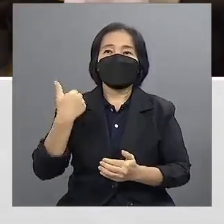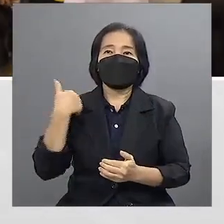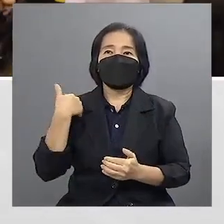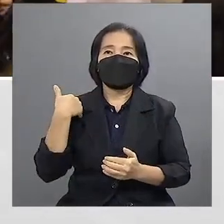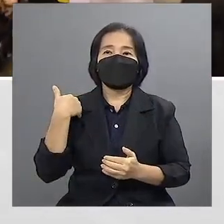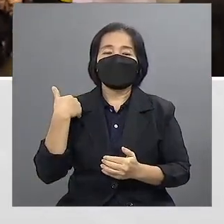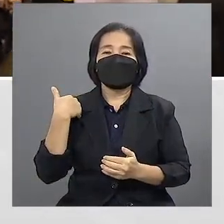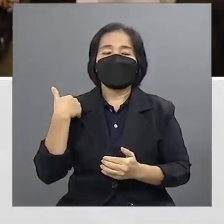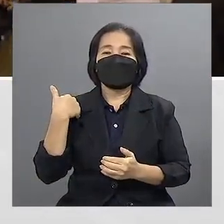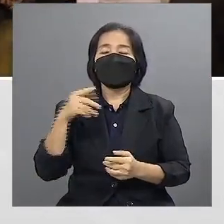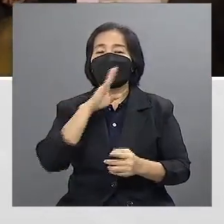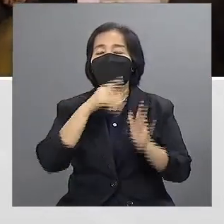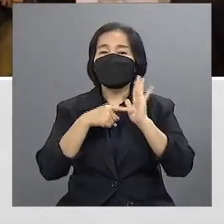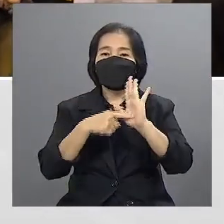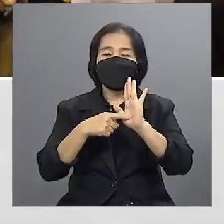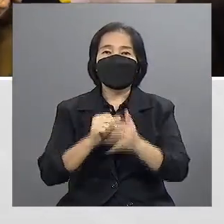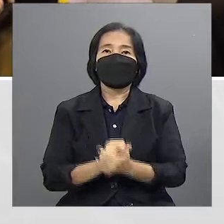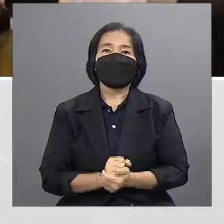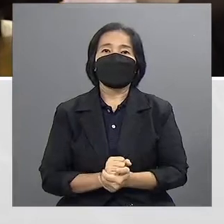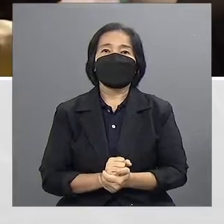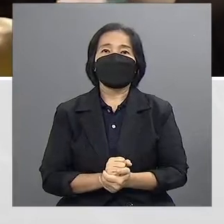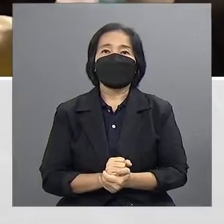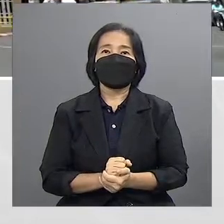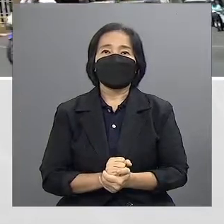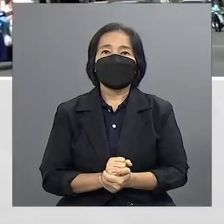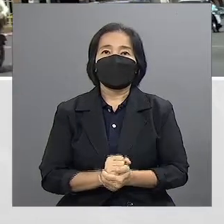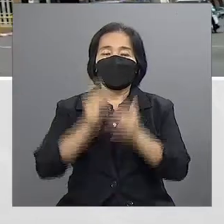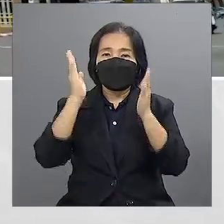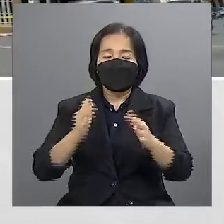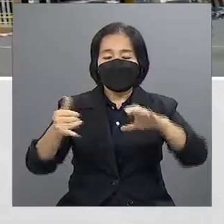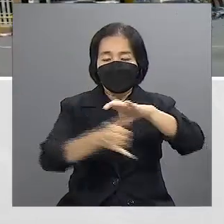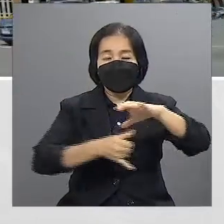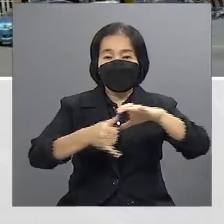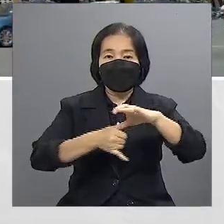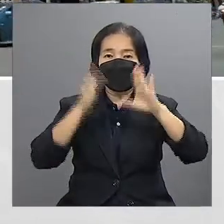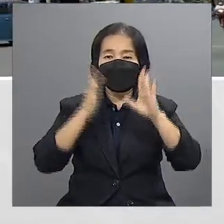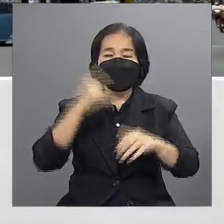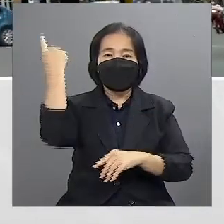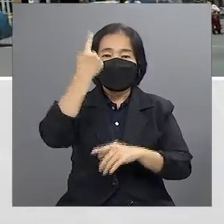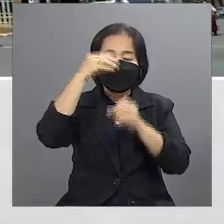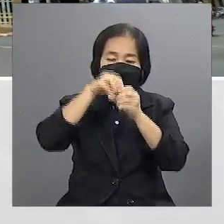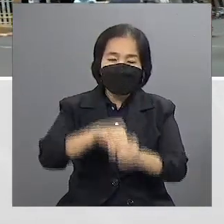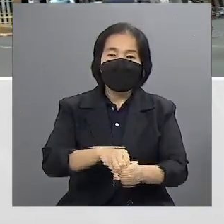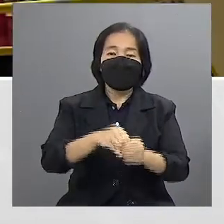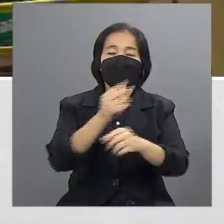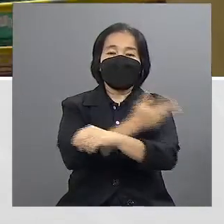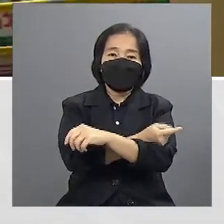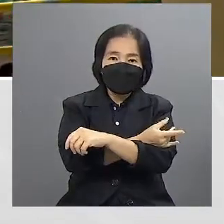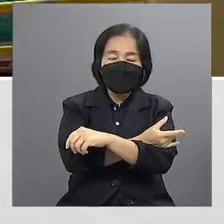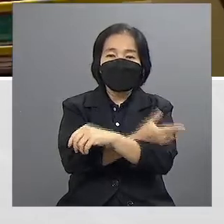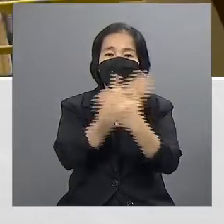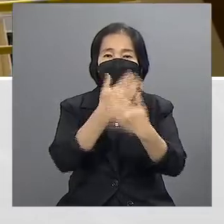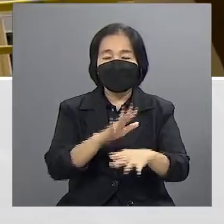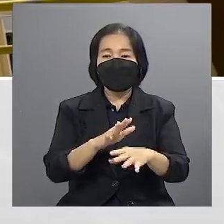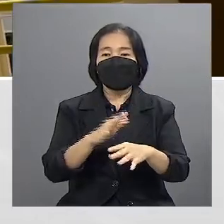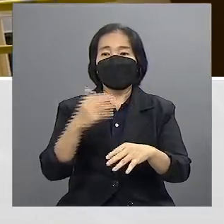อยางเช่น์ื่องจำนววของ Olive Gardenต้ตลดes 1 night แลวมข้อยฝยไดเรื่อง